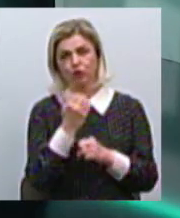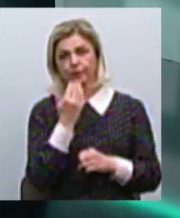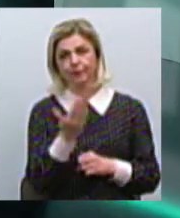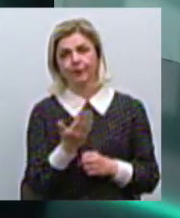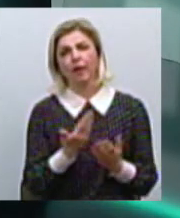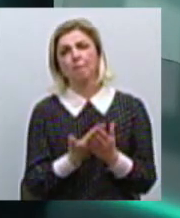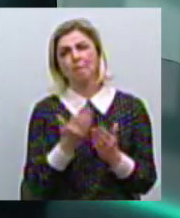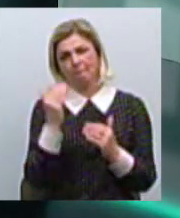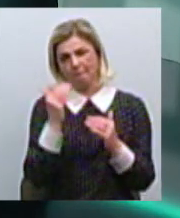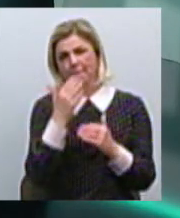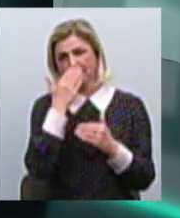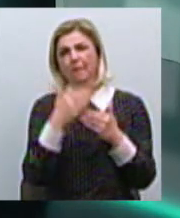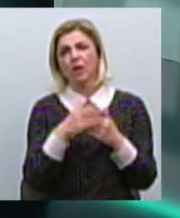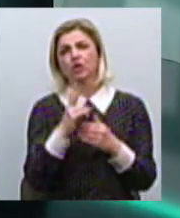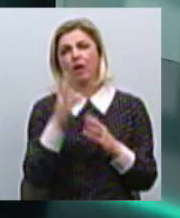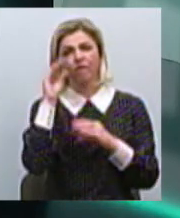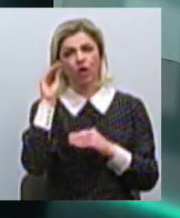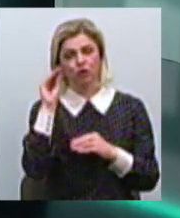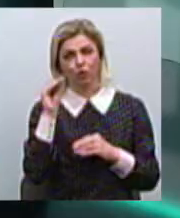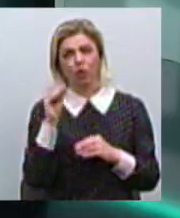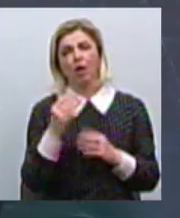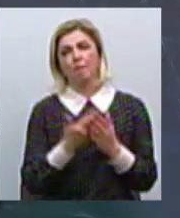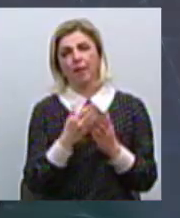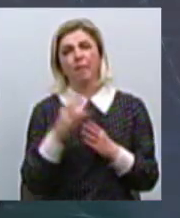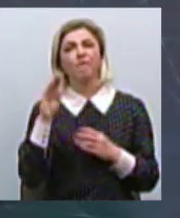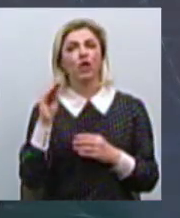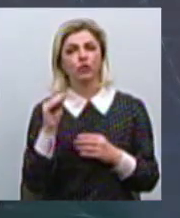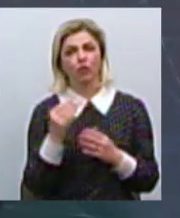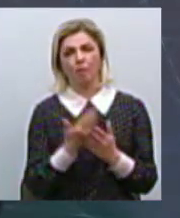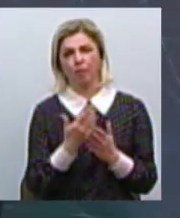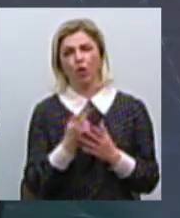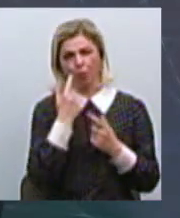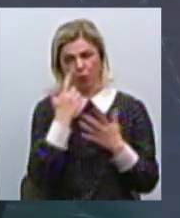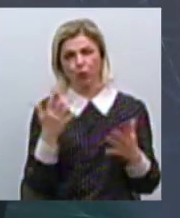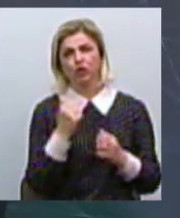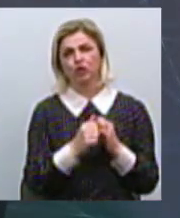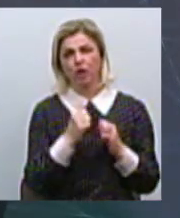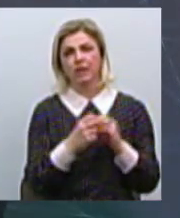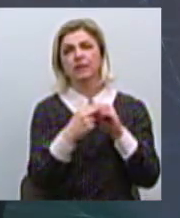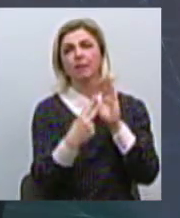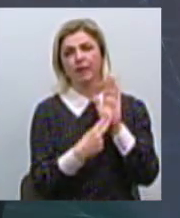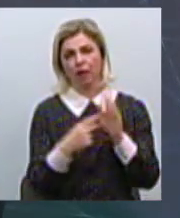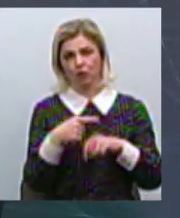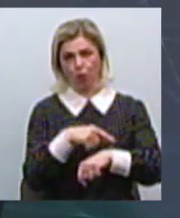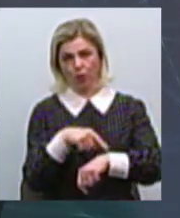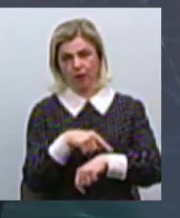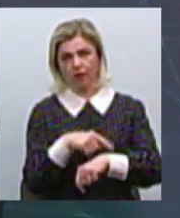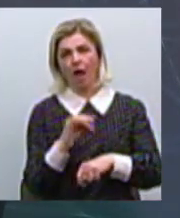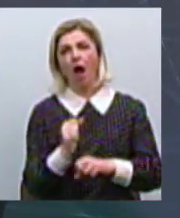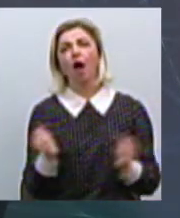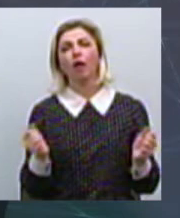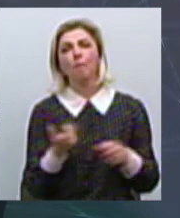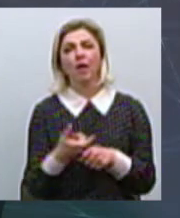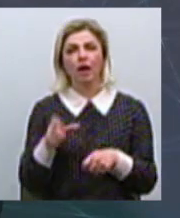Ближче к вечору. К вечору. Найбільш велика концентрація – це близько 17-ї години. А перевищення швидкості